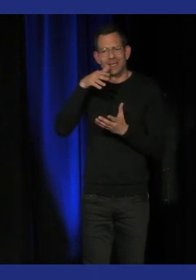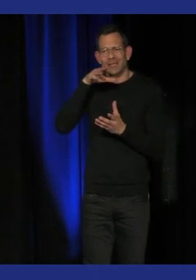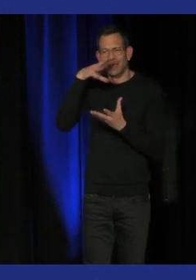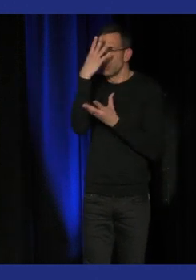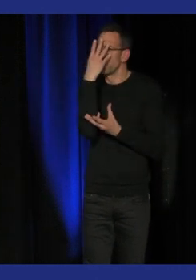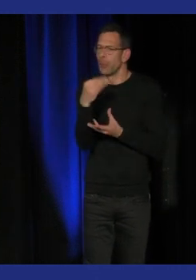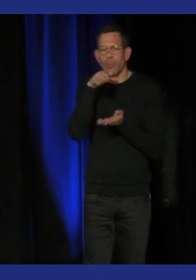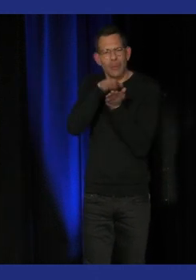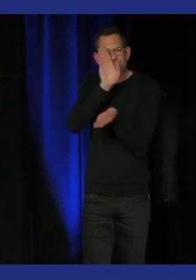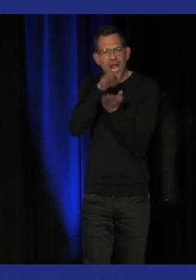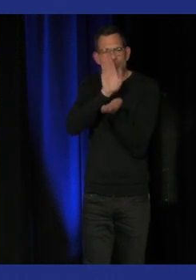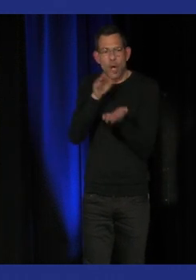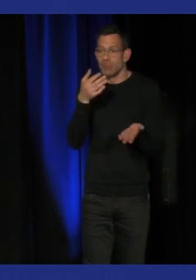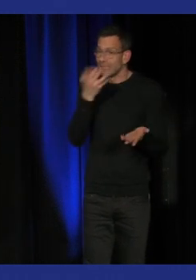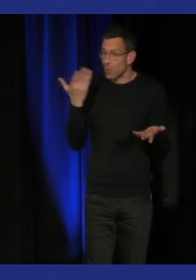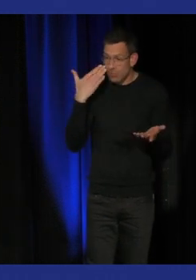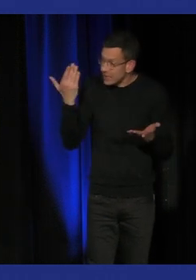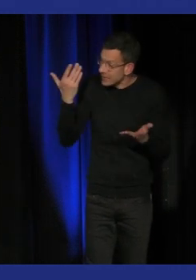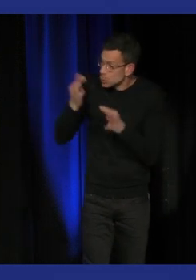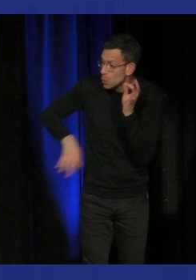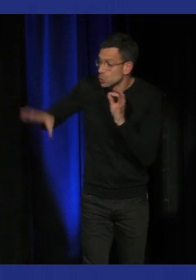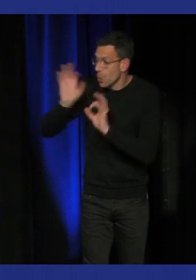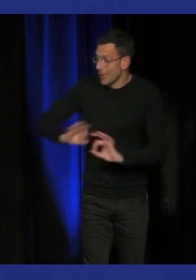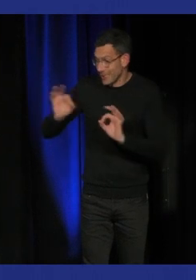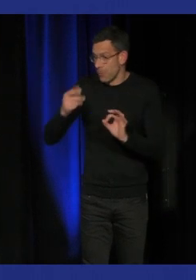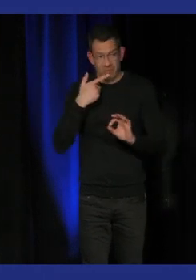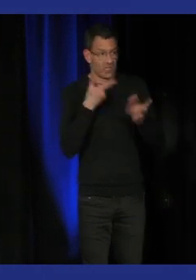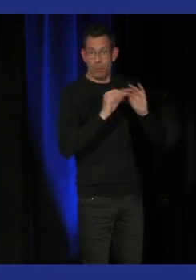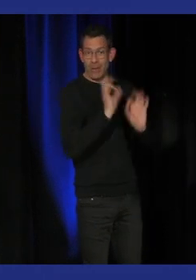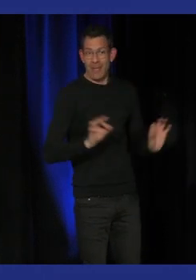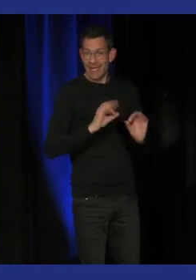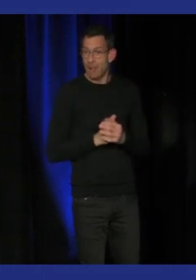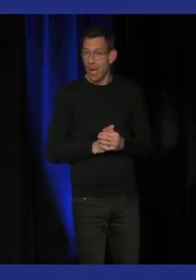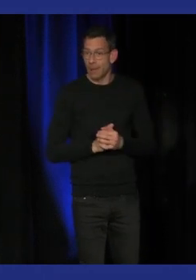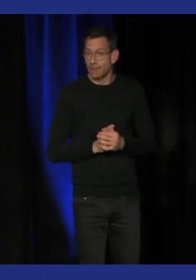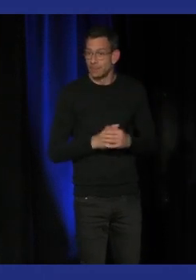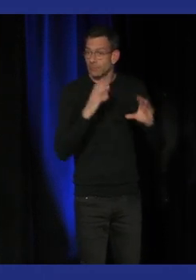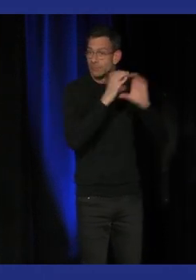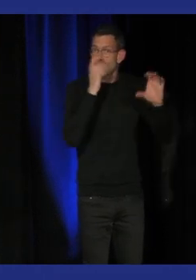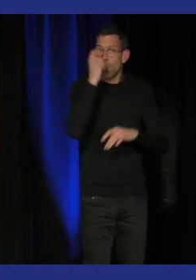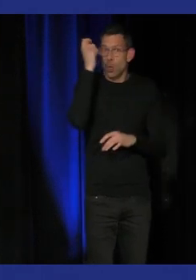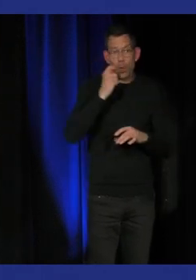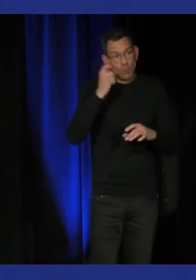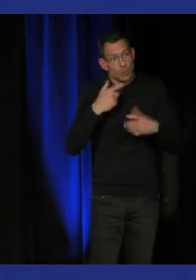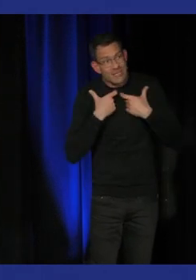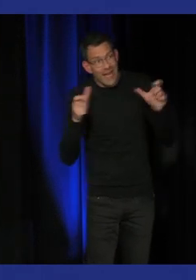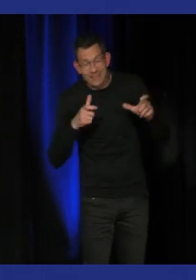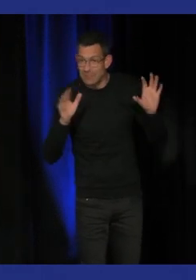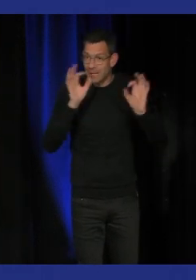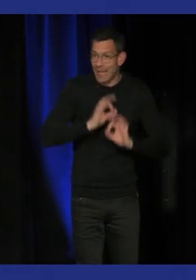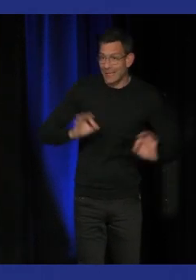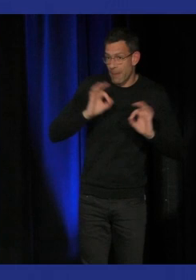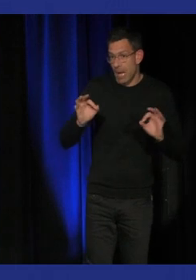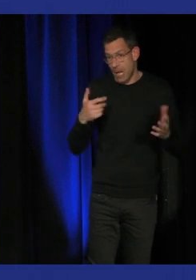de solution, il n'y a pas de problème. Il n'y a pas de bus accessible, il n'y a pas de problème d'accessibilité au bus puisqu'il n'y a pas